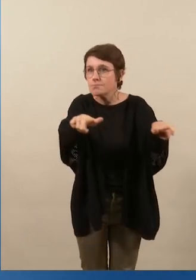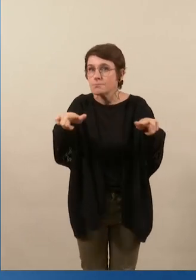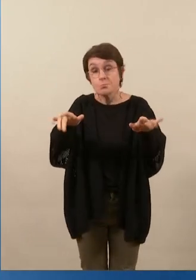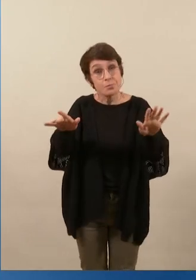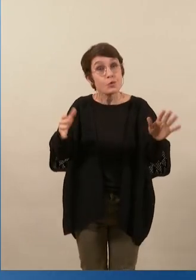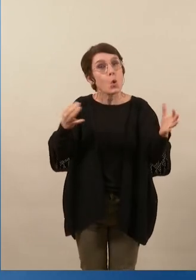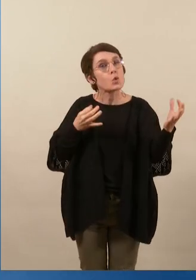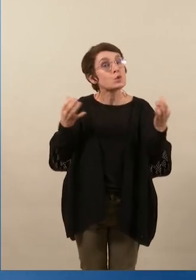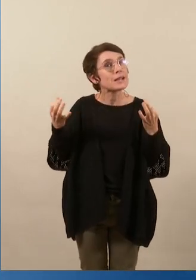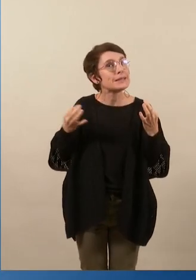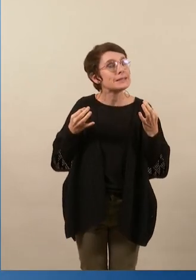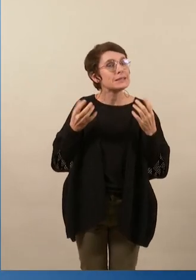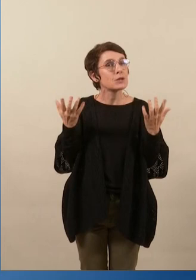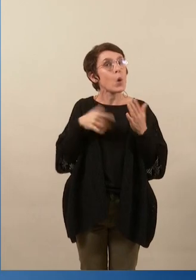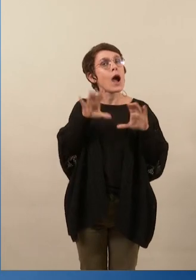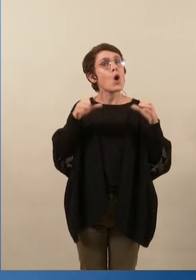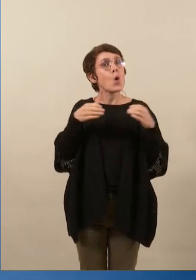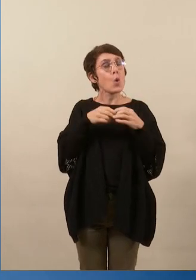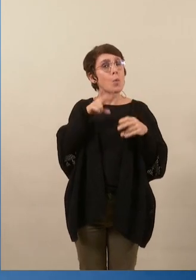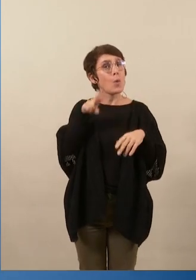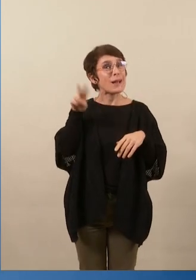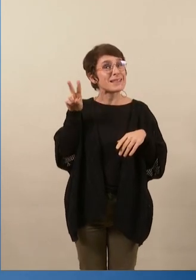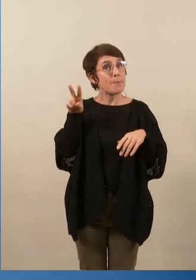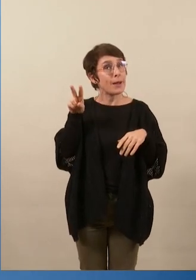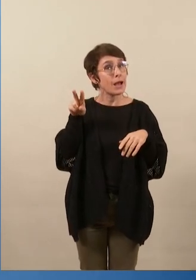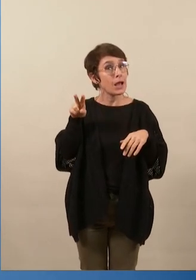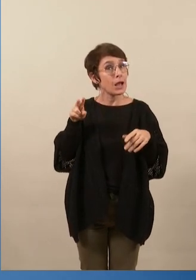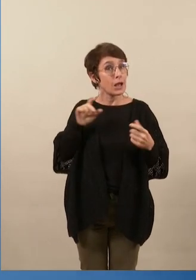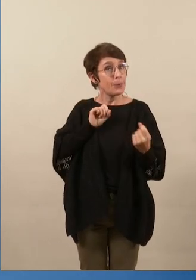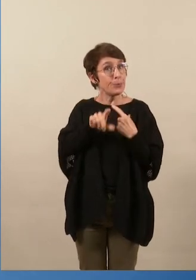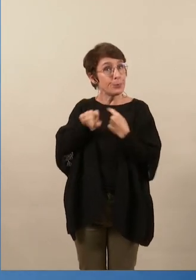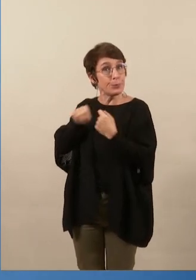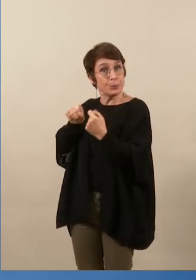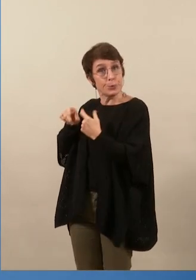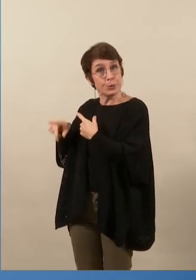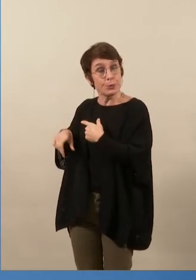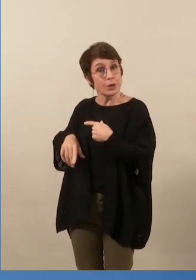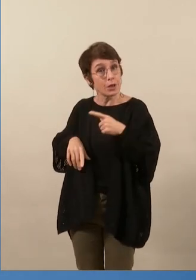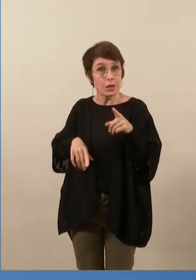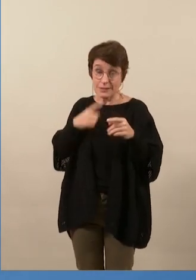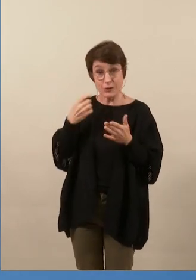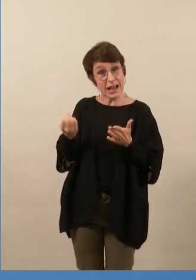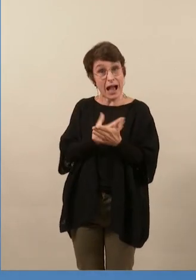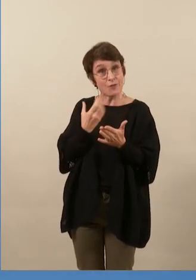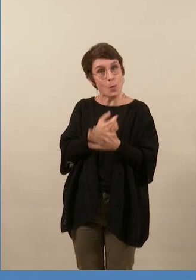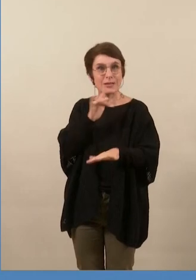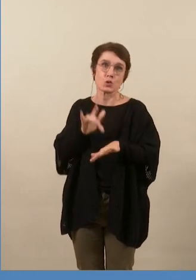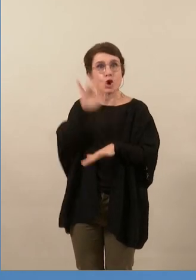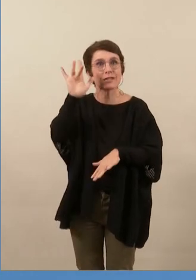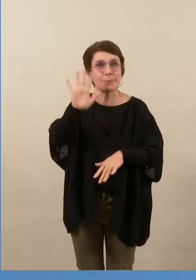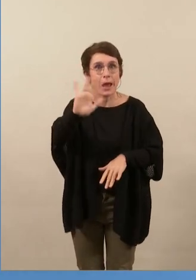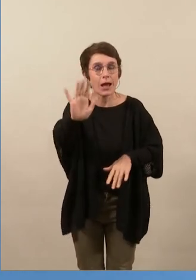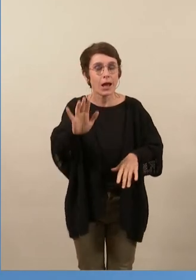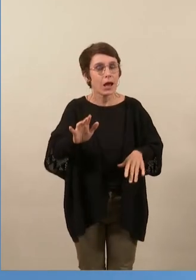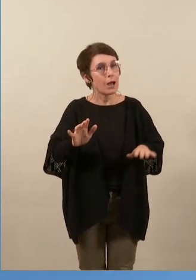WhatsApp hot ver et cetera qui permet non mais h au sens des informations pas pas de la